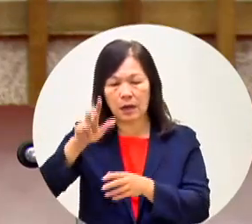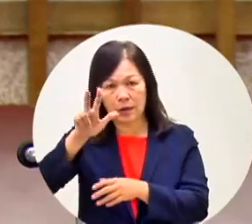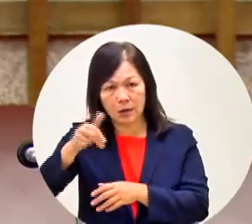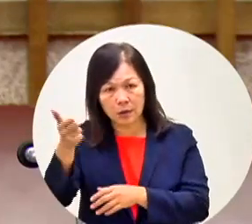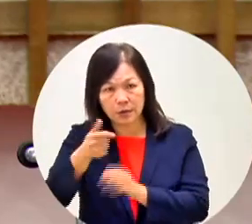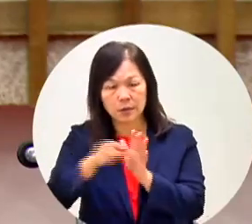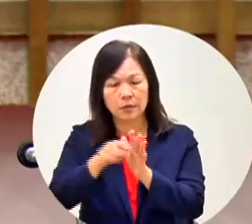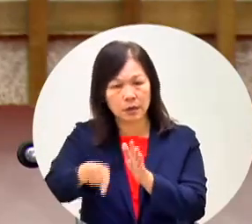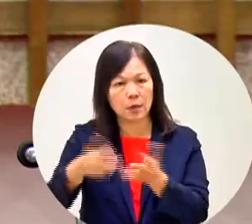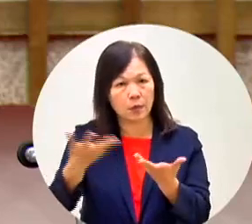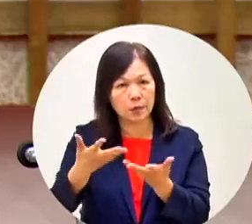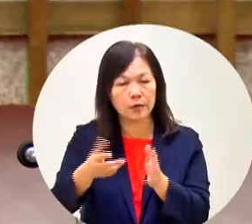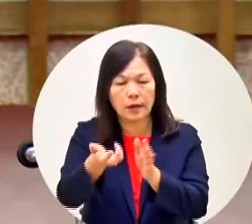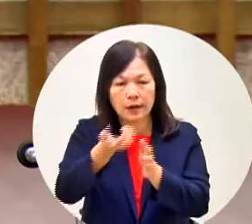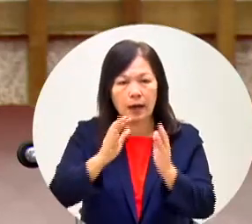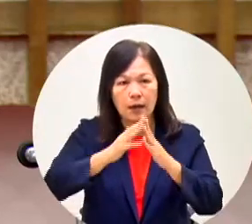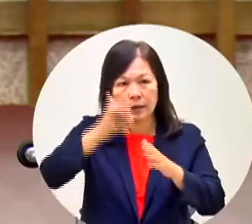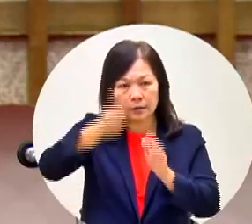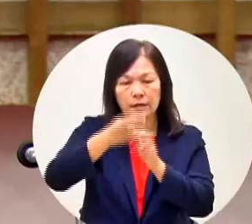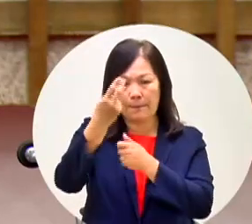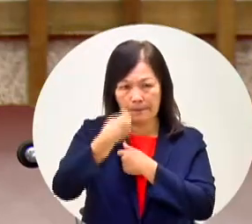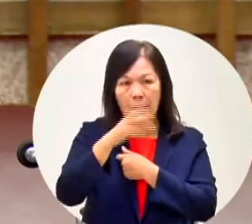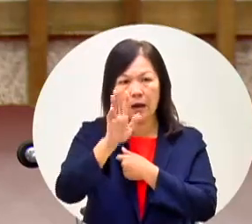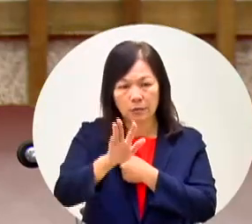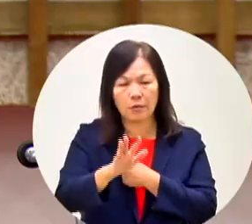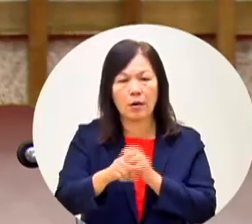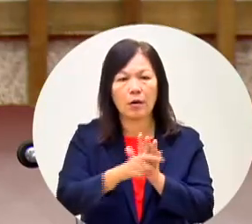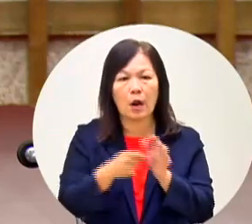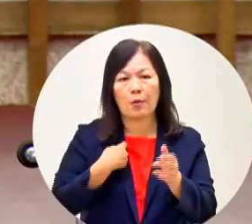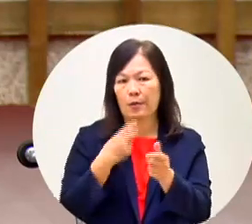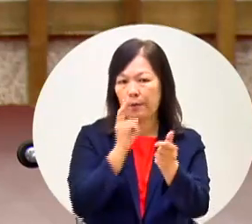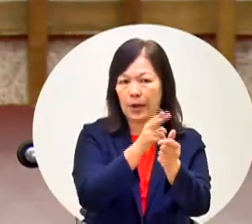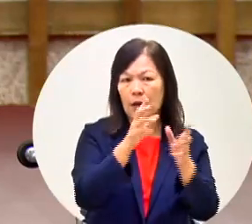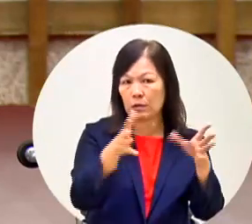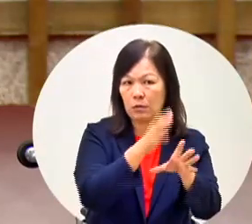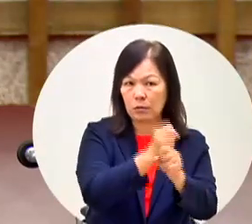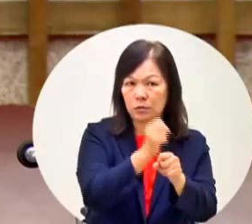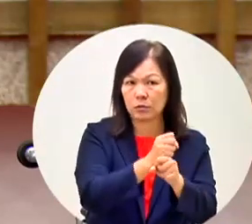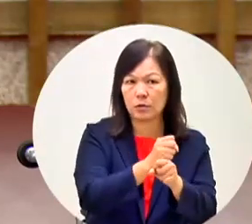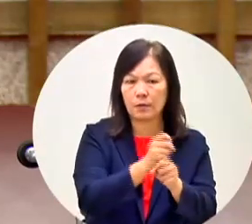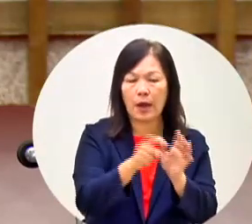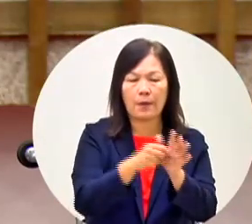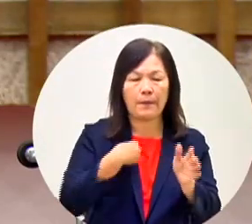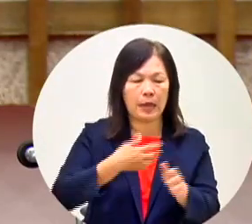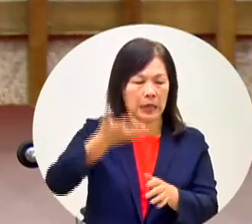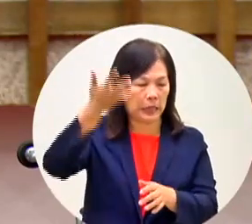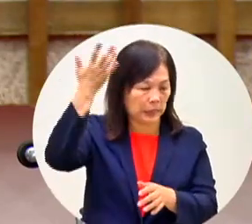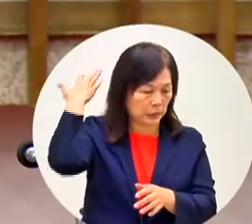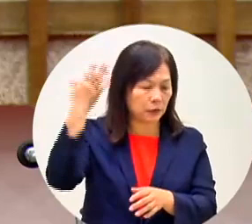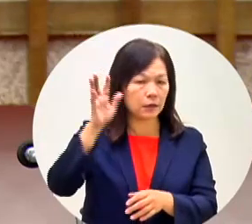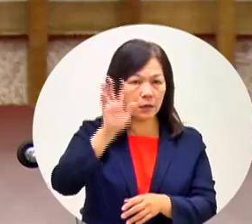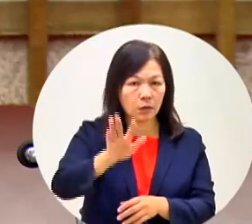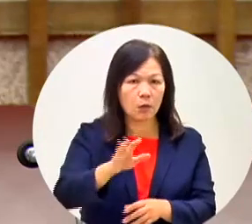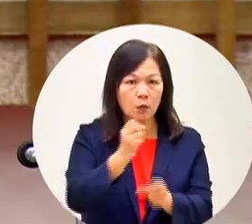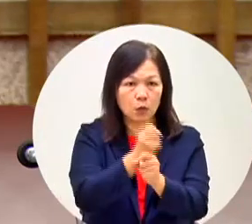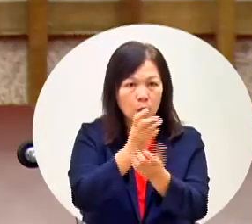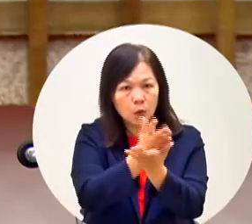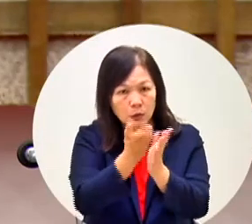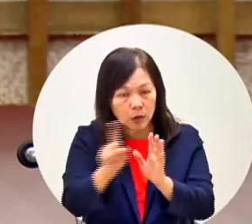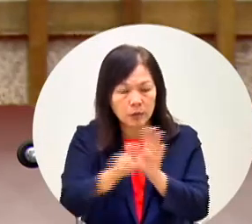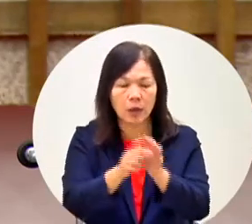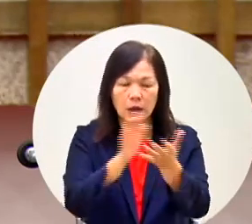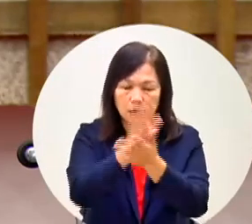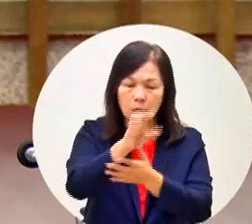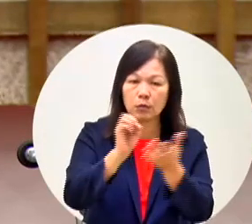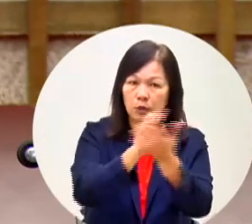指示了，那我也交代同仁要赶快把我们过去做的那一些，然后未来在通报制度上面有一些要加强的部分，我